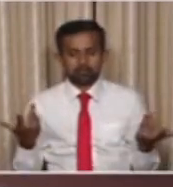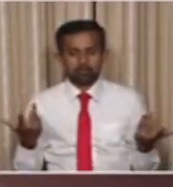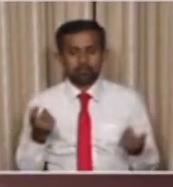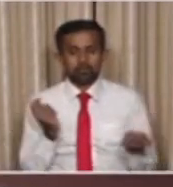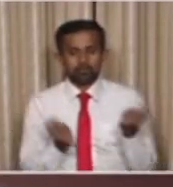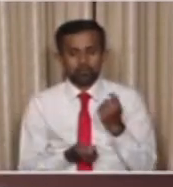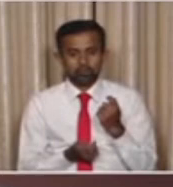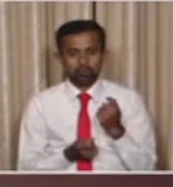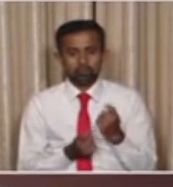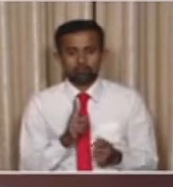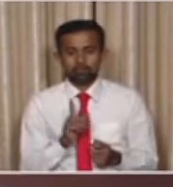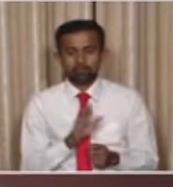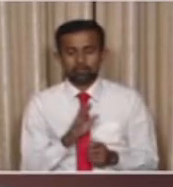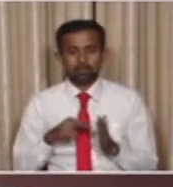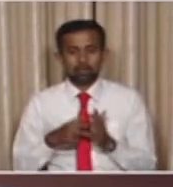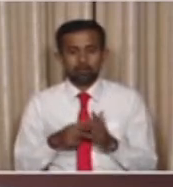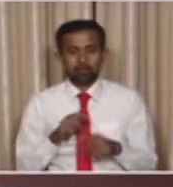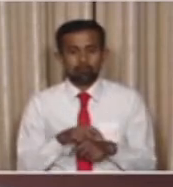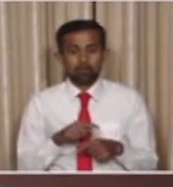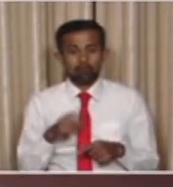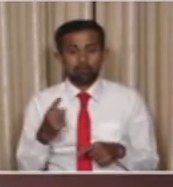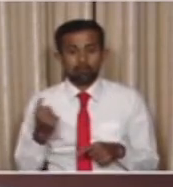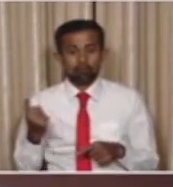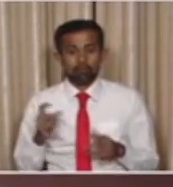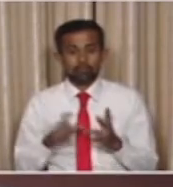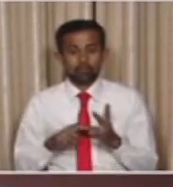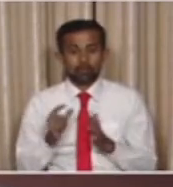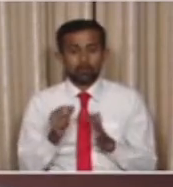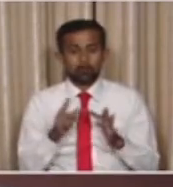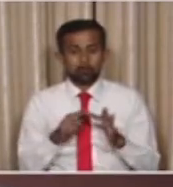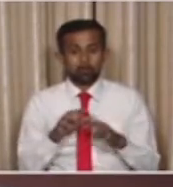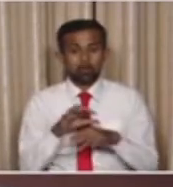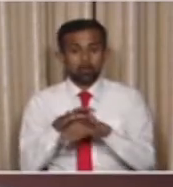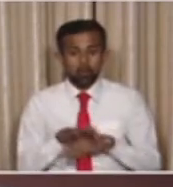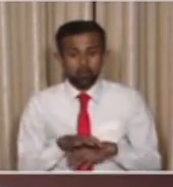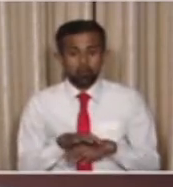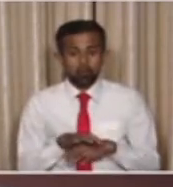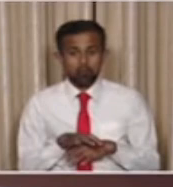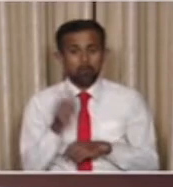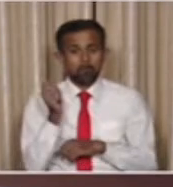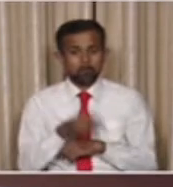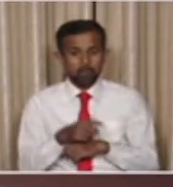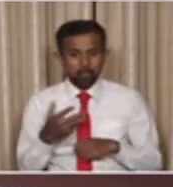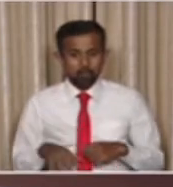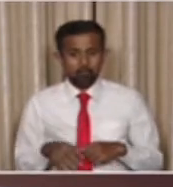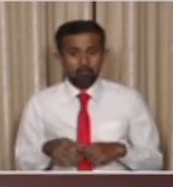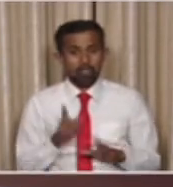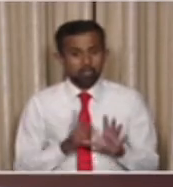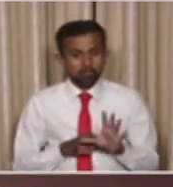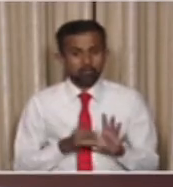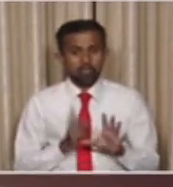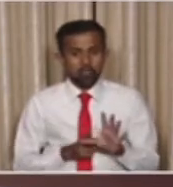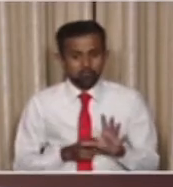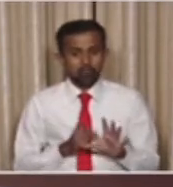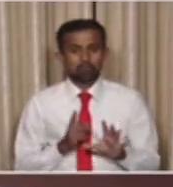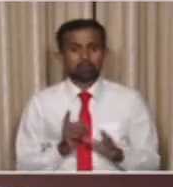ක්‍රිකට් ආයතන විතරක් නෙවෙයි මේ අයවැය කාලේ තවත් ආයතන ගණනාවක් කෝප් සභාවට කැඳවීමට සලසුම් කරලා තිබුණා. දිනපතා